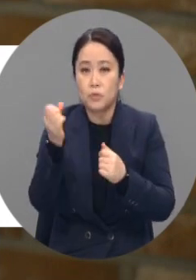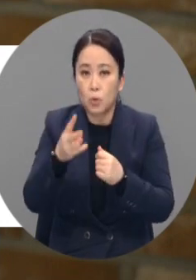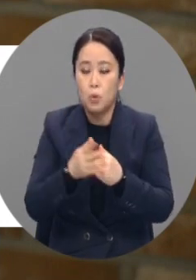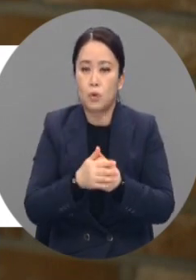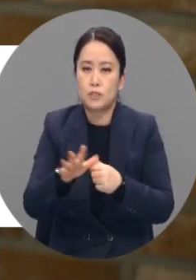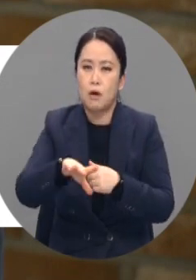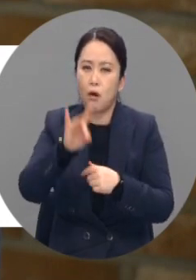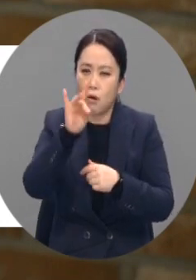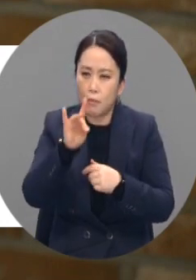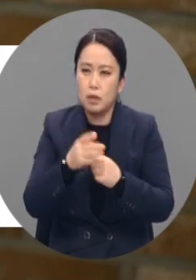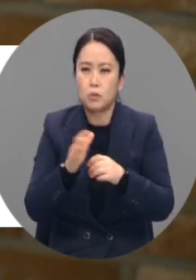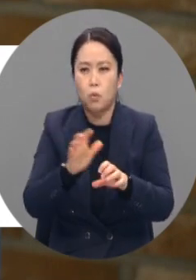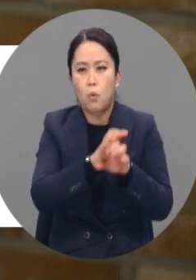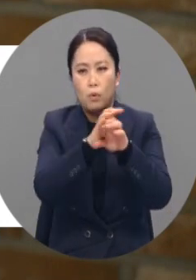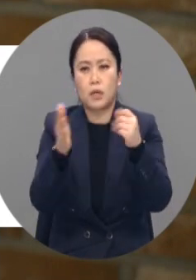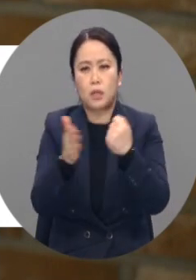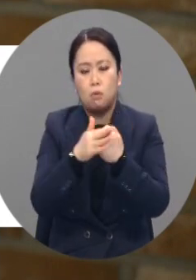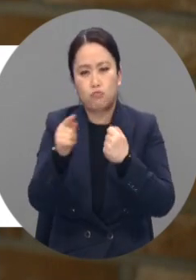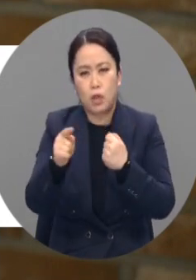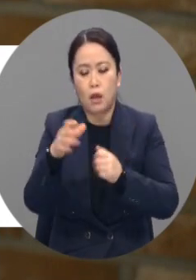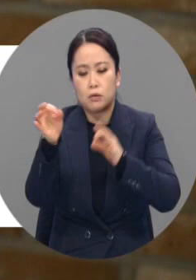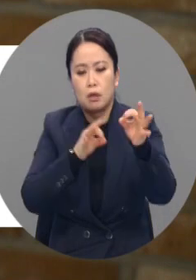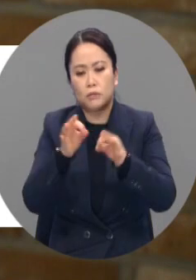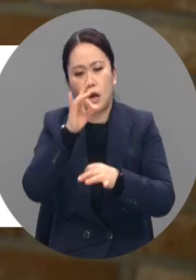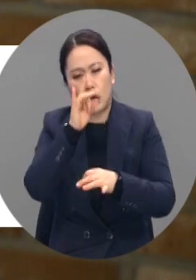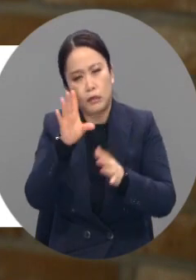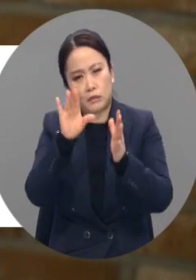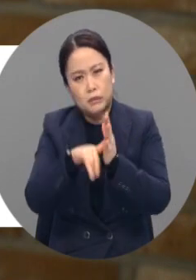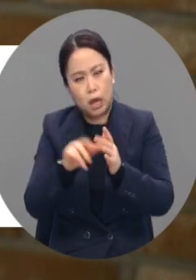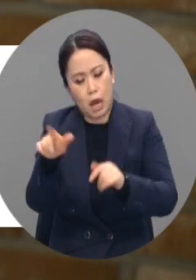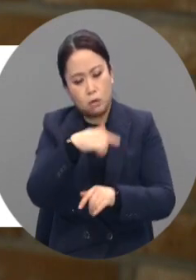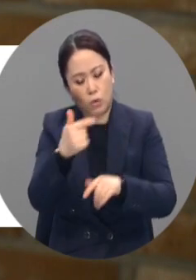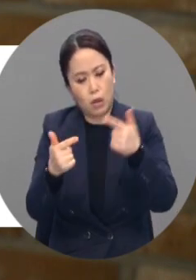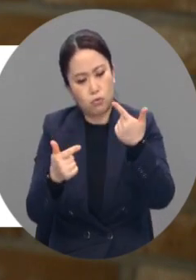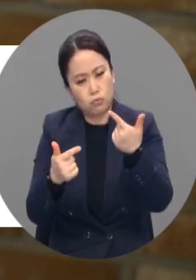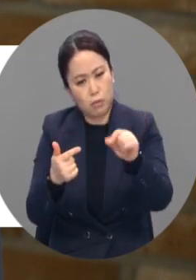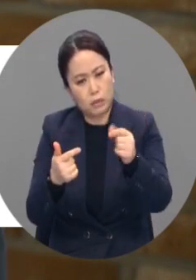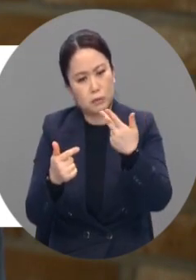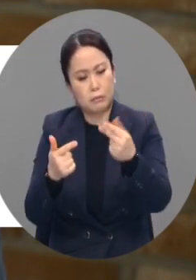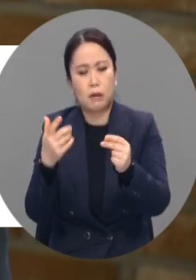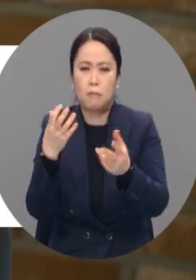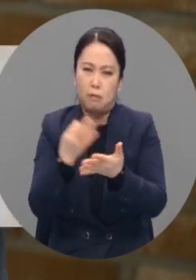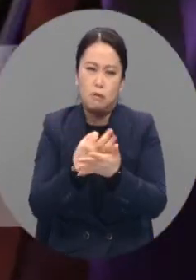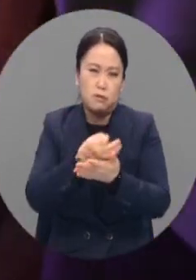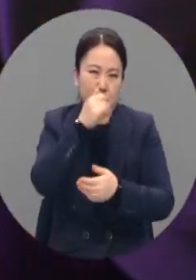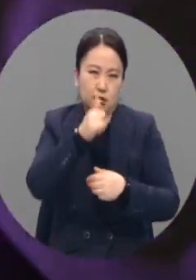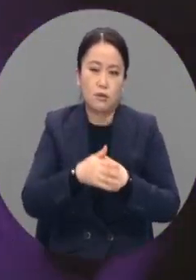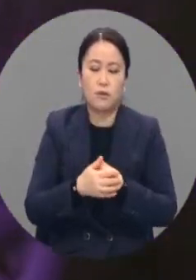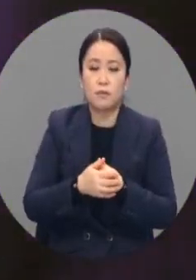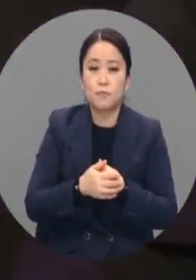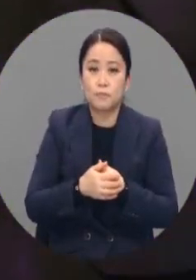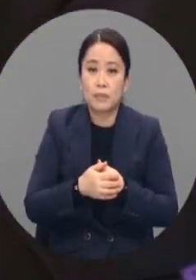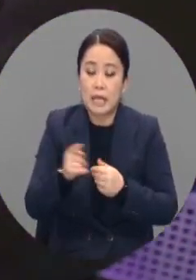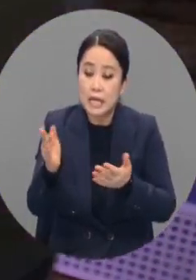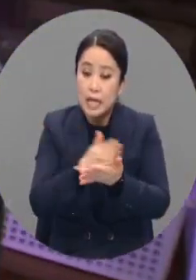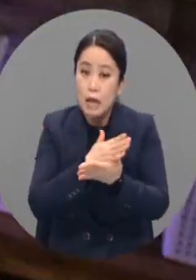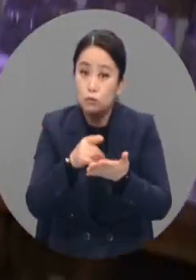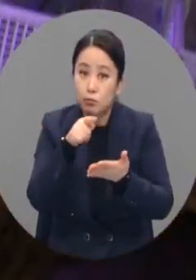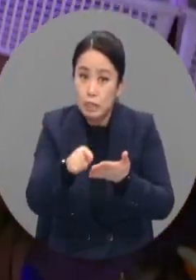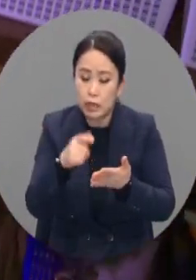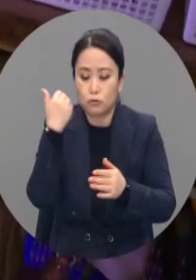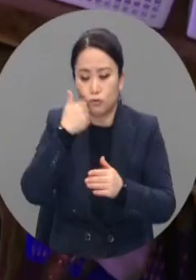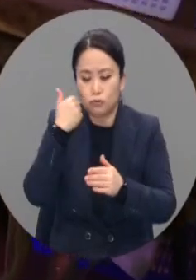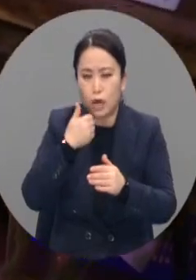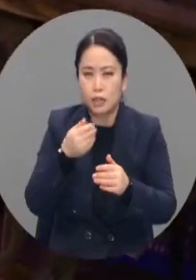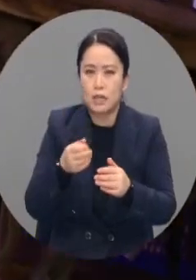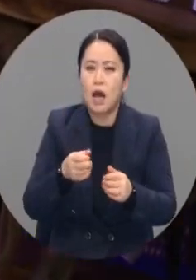처음에 이제 오픈하고 코로나 때문에 장사가 안 됐을 때는 하루에 한 6만 원, 6, 7만 원 정도. 이 나눔이